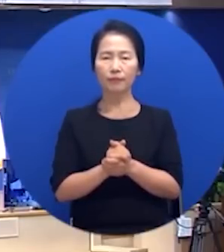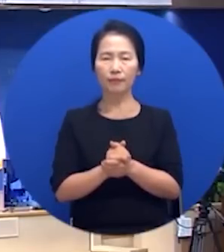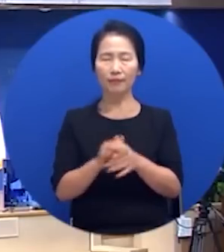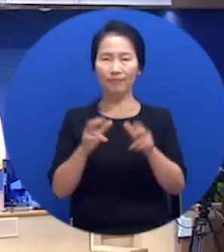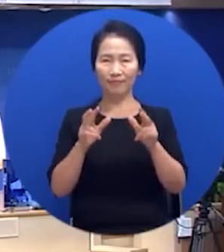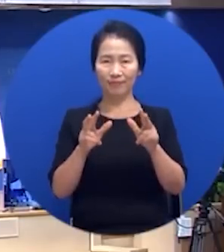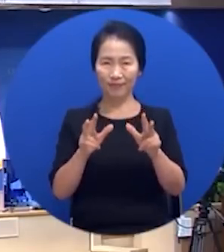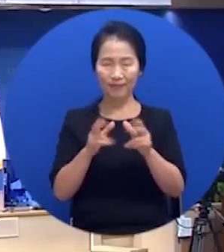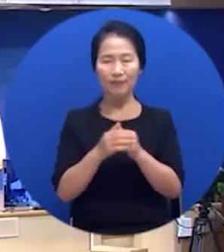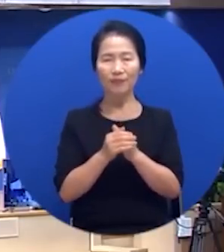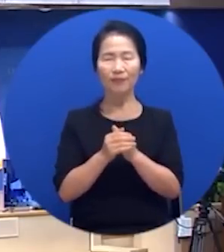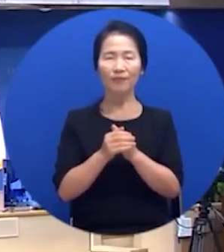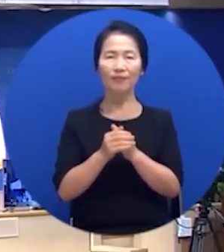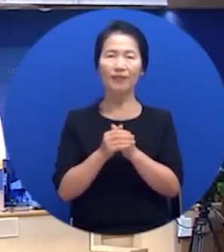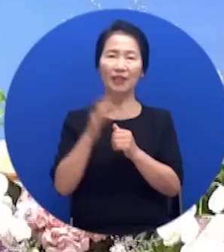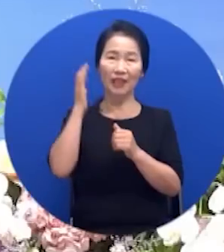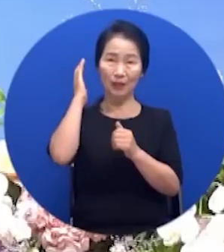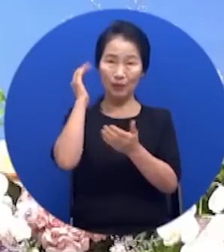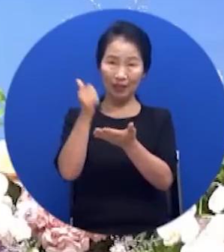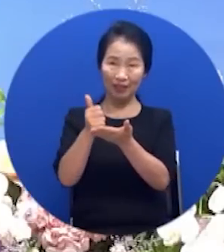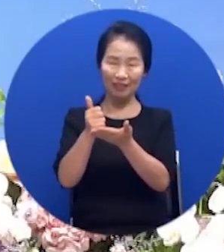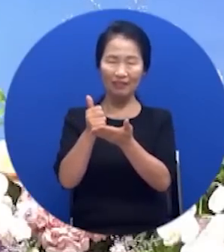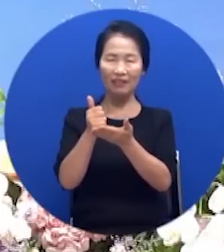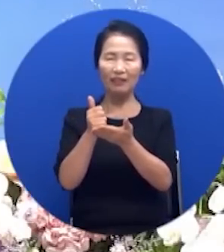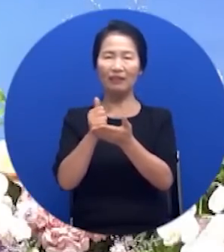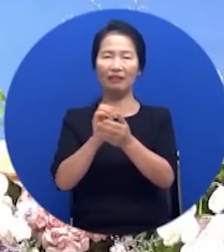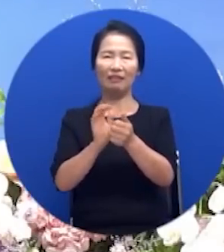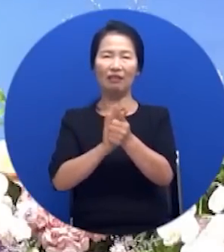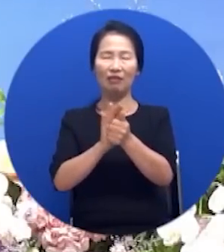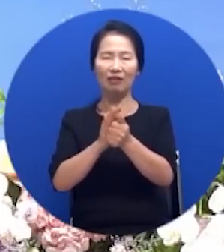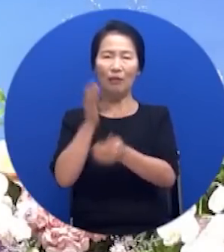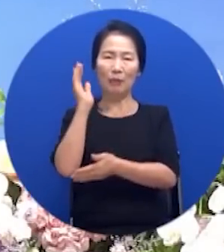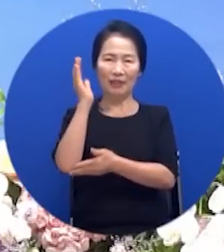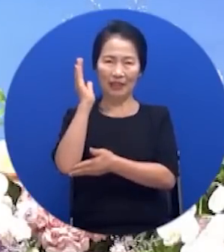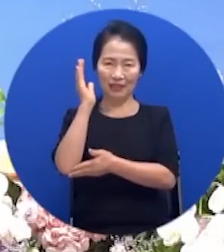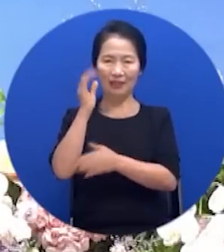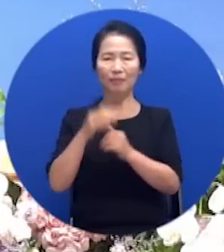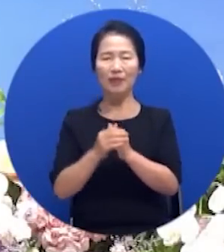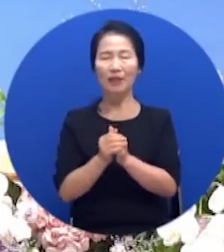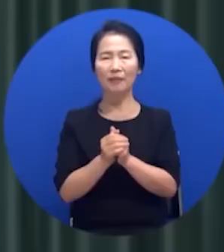지금은 대통령님의 격려와 메시지를 듣도록 하겠습니다.